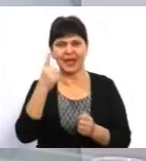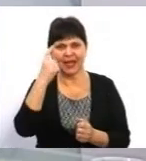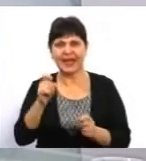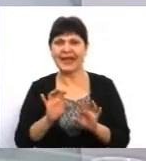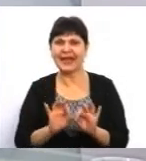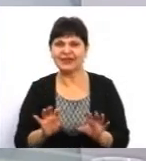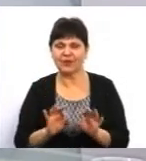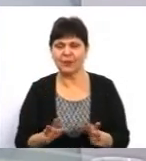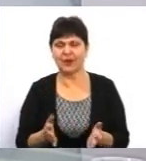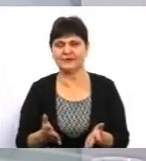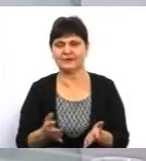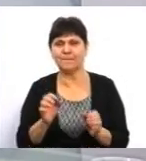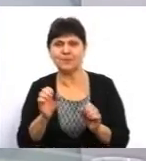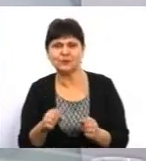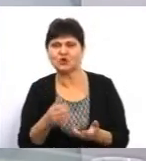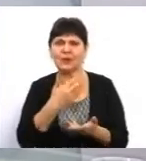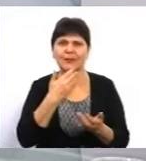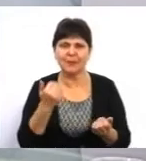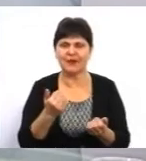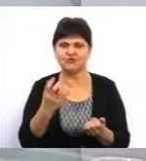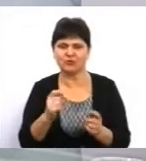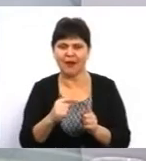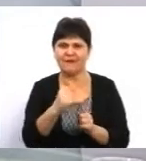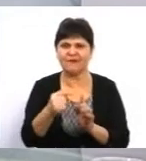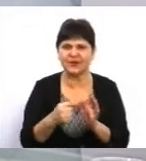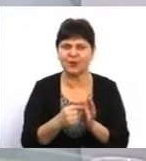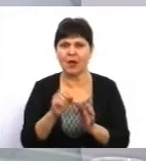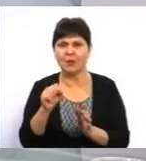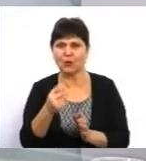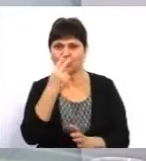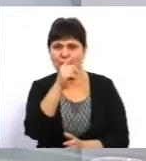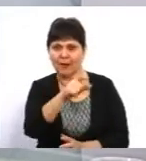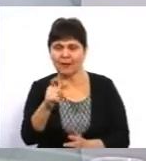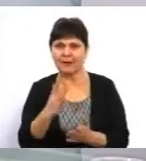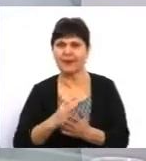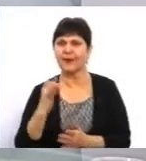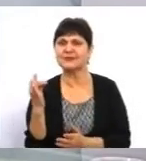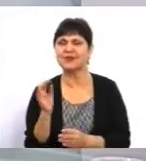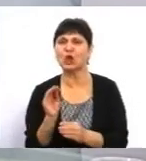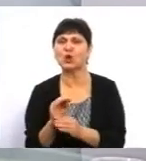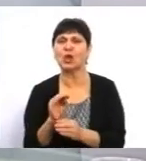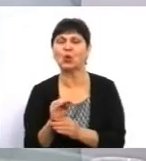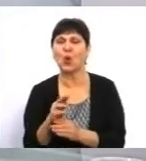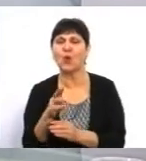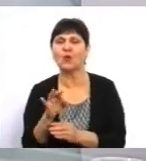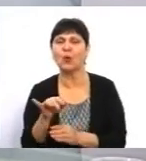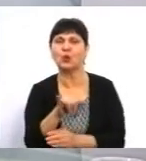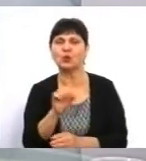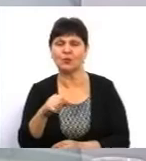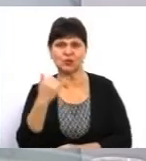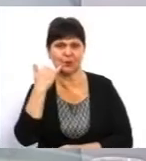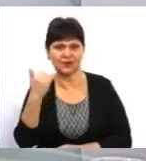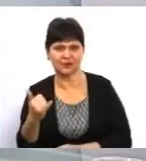дали відповідь на якісь запитання, можливо, у глядачів є те, що їх цікавить додатково. Куди можна зателефонувати, де можна